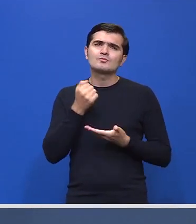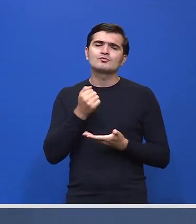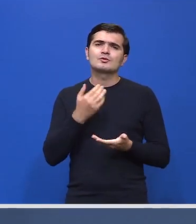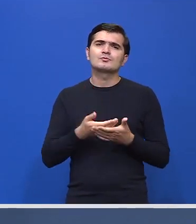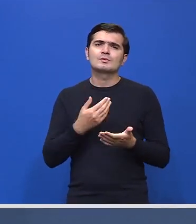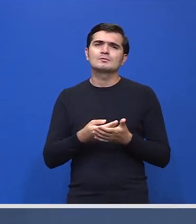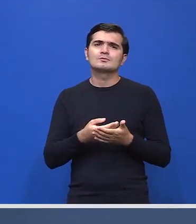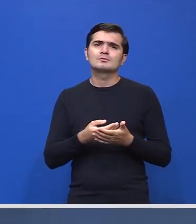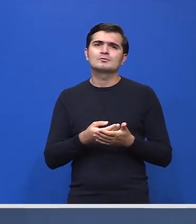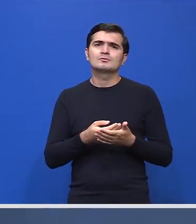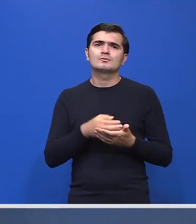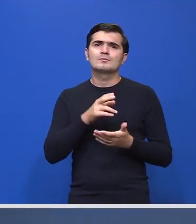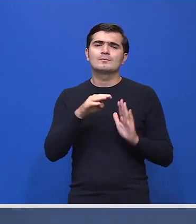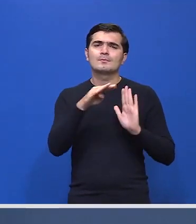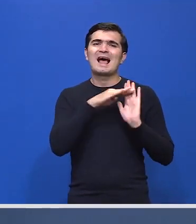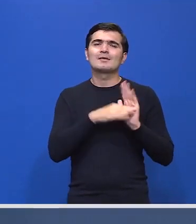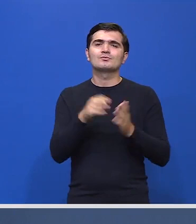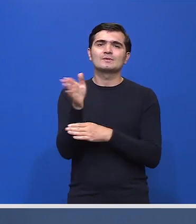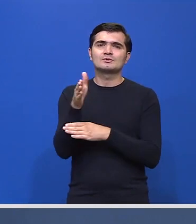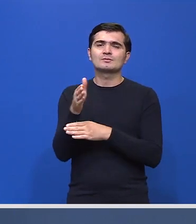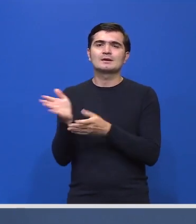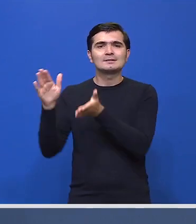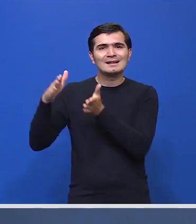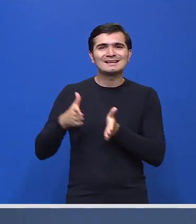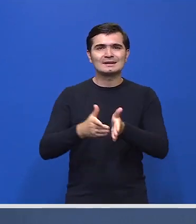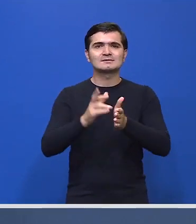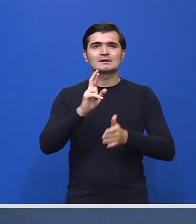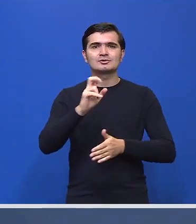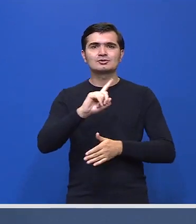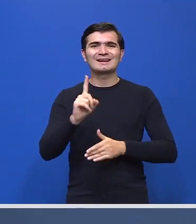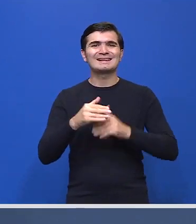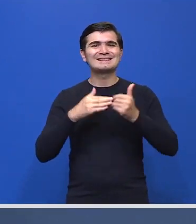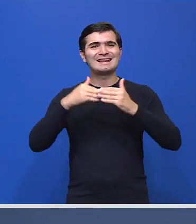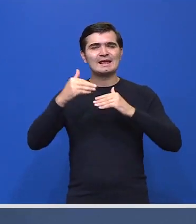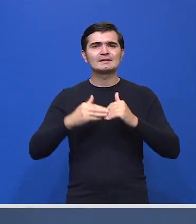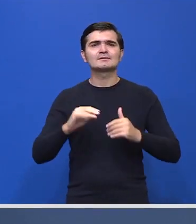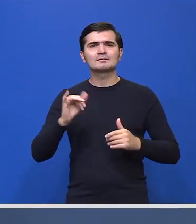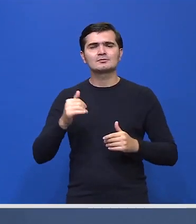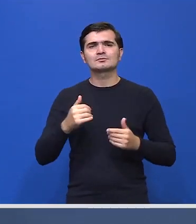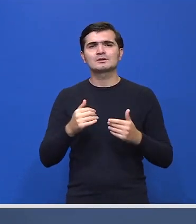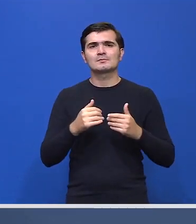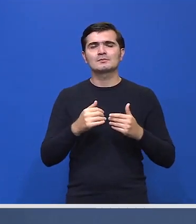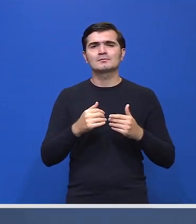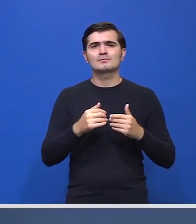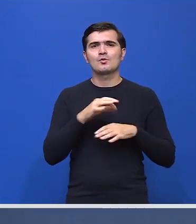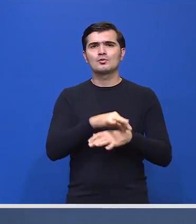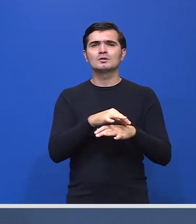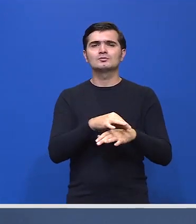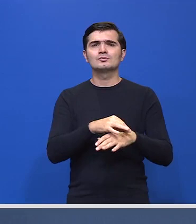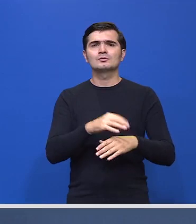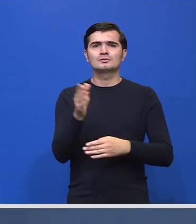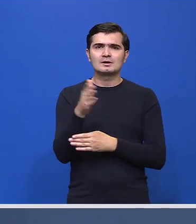Planului Național de Redresare și Reziliență în calitate de coordonator